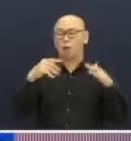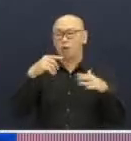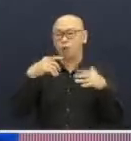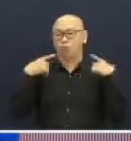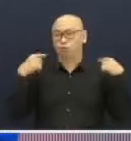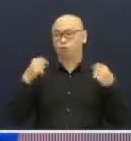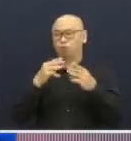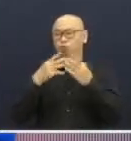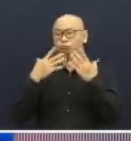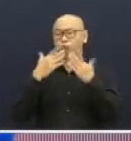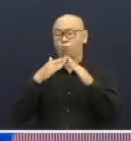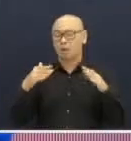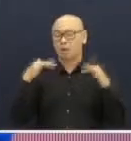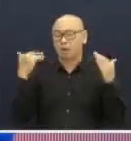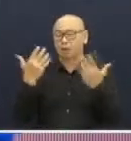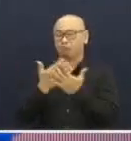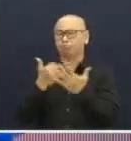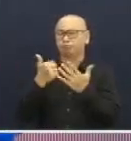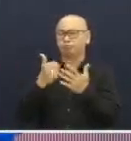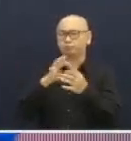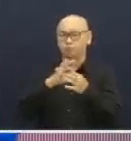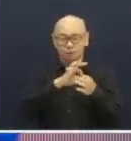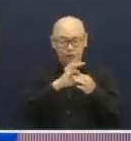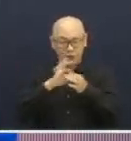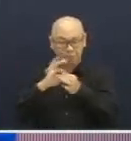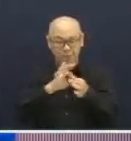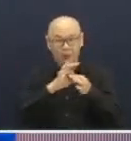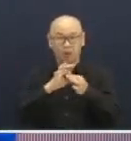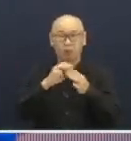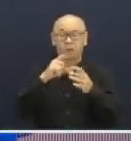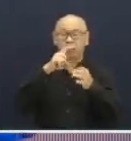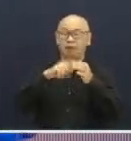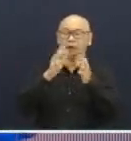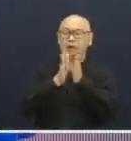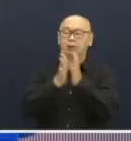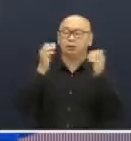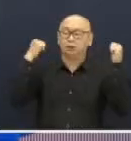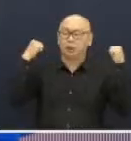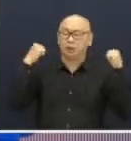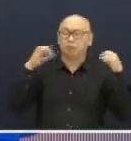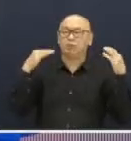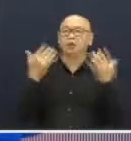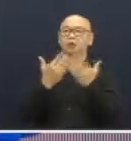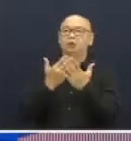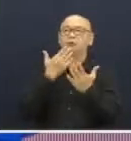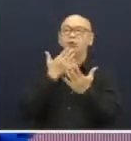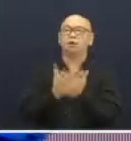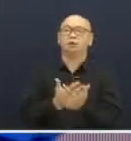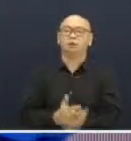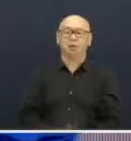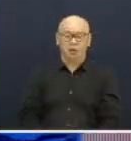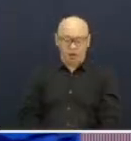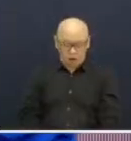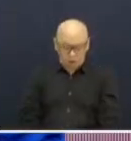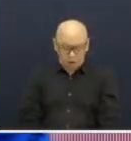melakukan koordinasi, kolaborasi, dan sinergisasi terkait dengan kesehatan masyarakat. Matur suwun. Cukup Bapak, masih ada